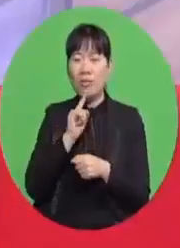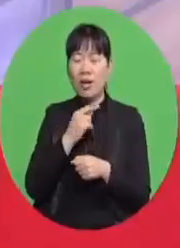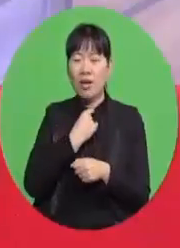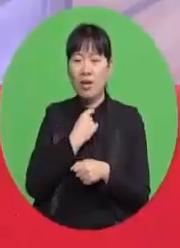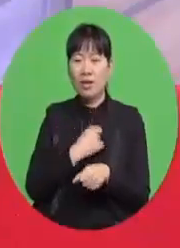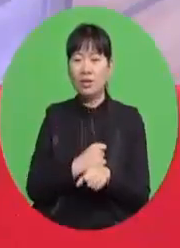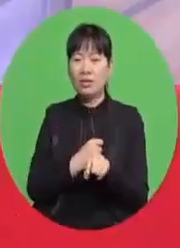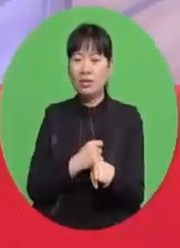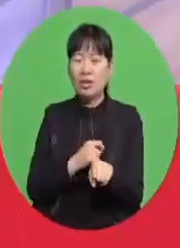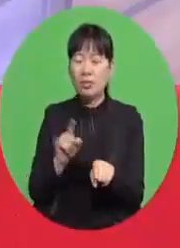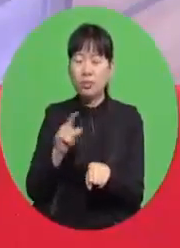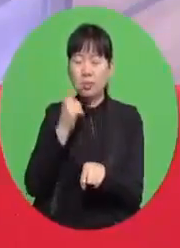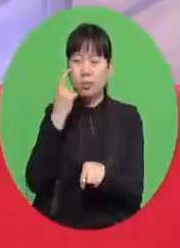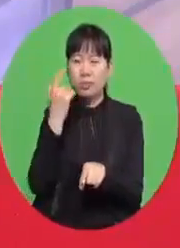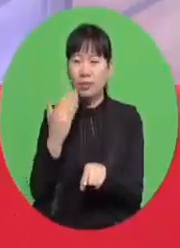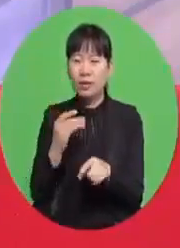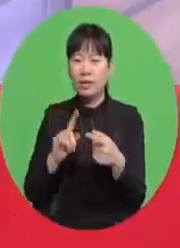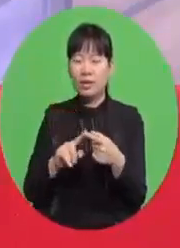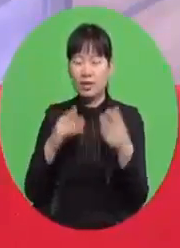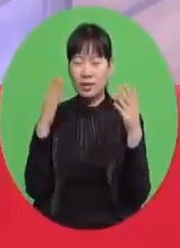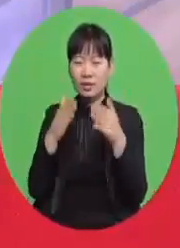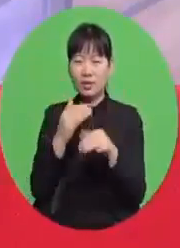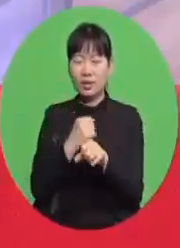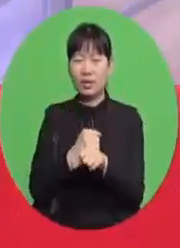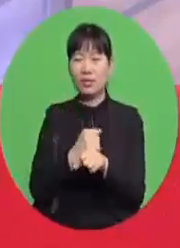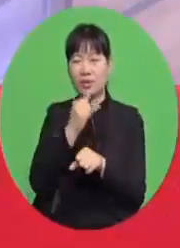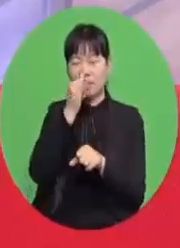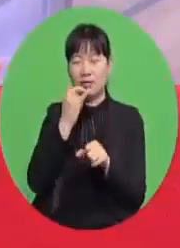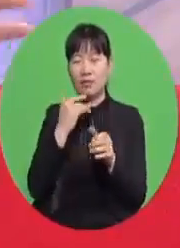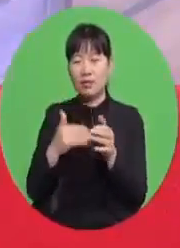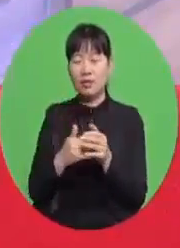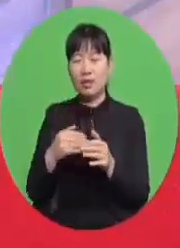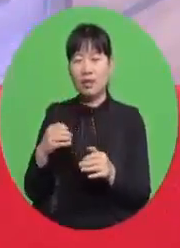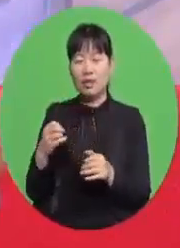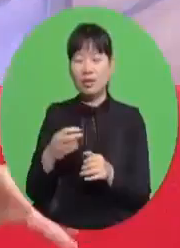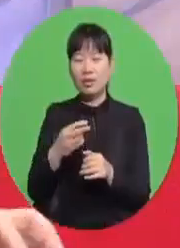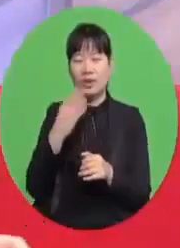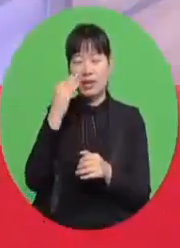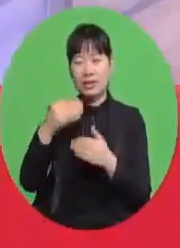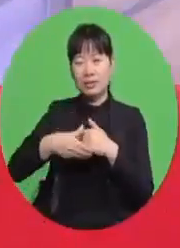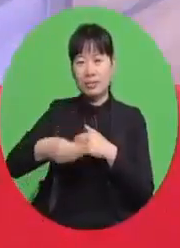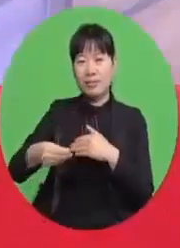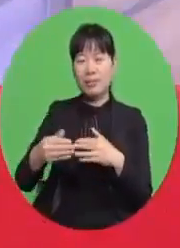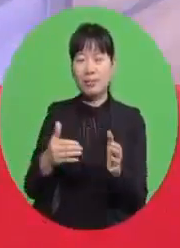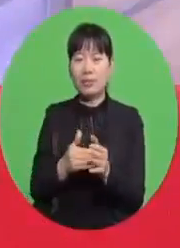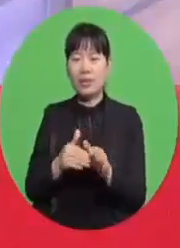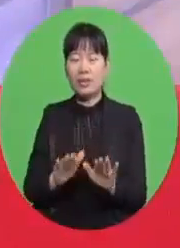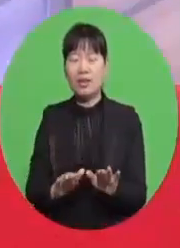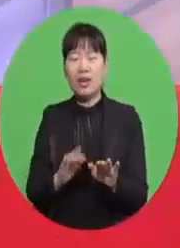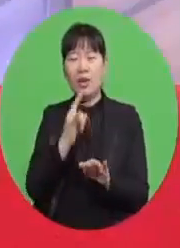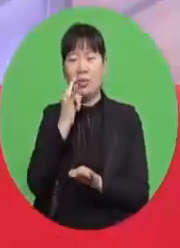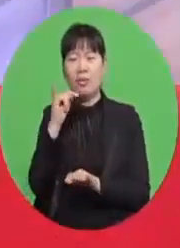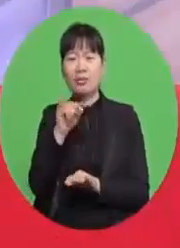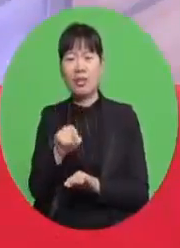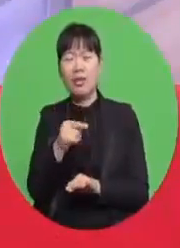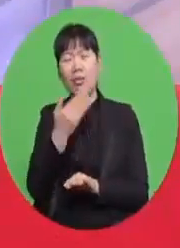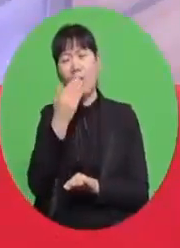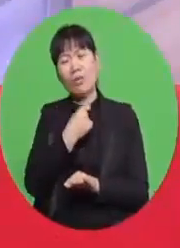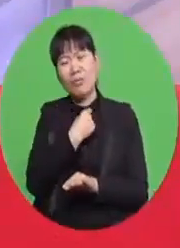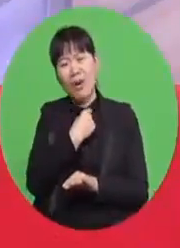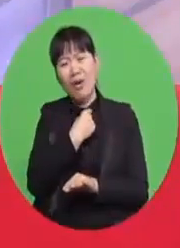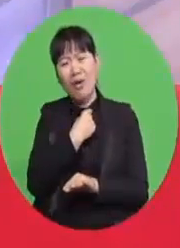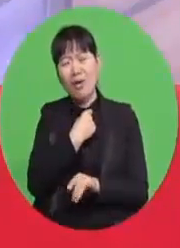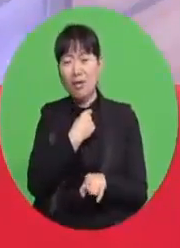말하고자 하는 것이 무엇일까? 네네. 거기에 초점을 두고요. 그러니까 그냥 기름 쫙 빼고요. 애가 엄마 나 이거 먹고 싶어